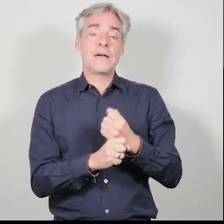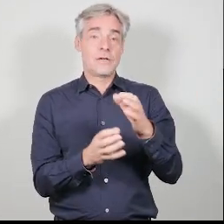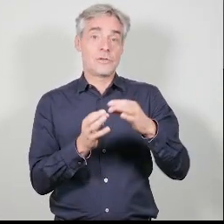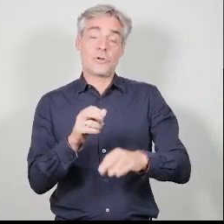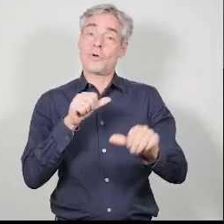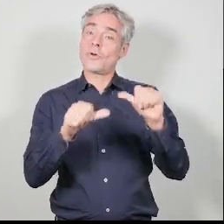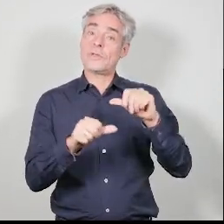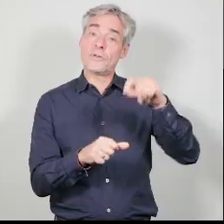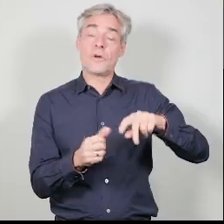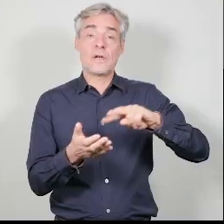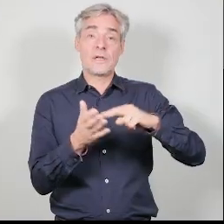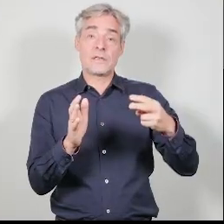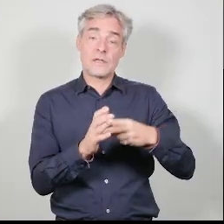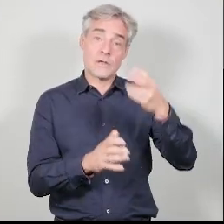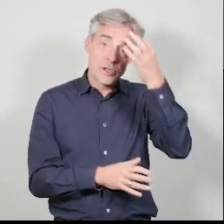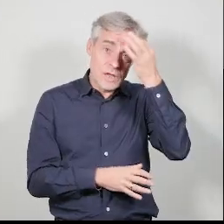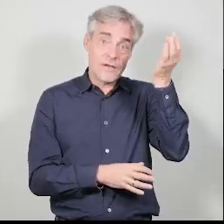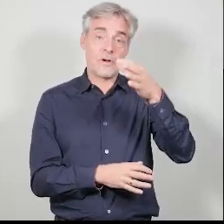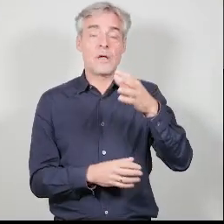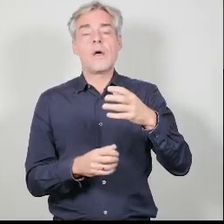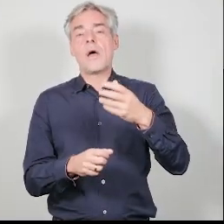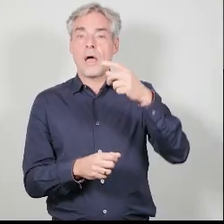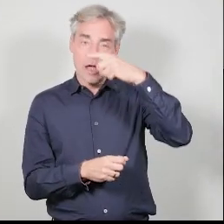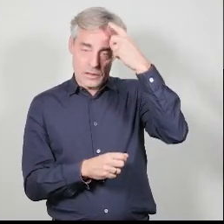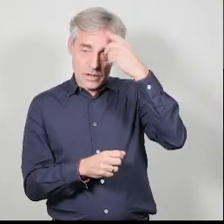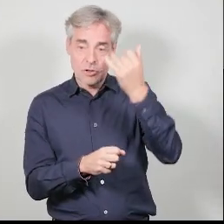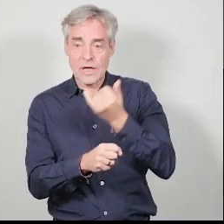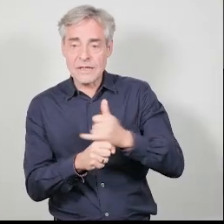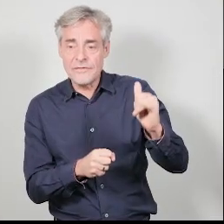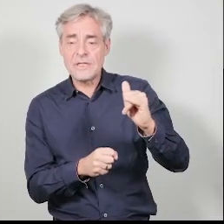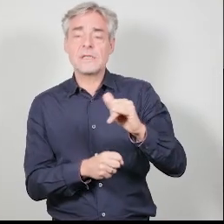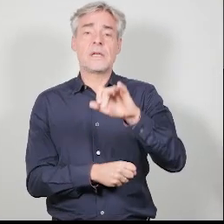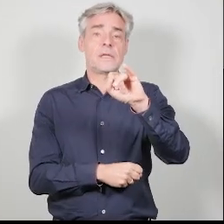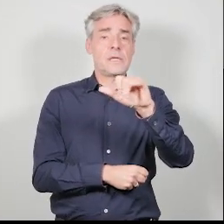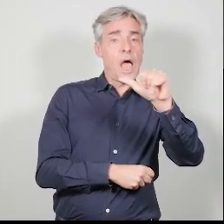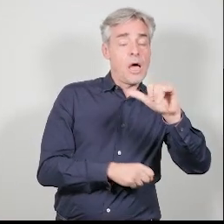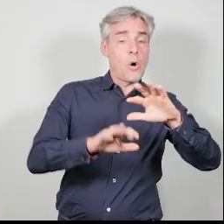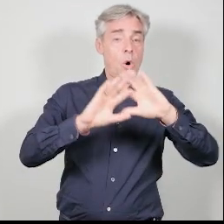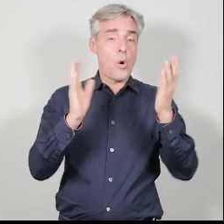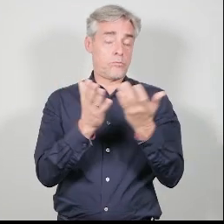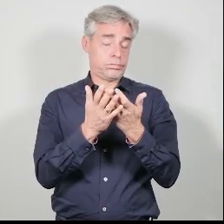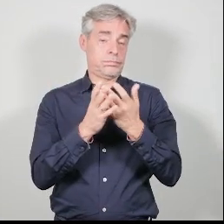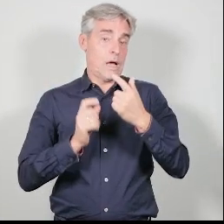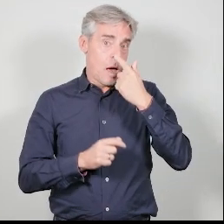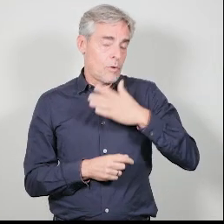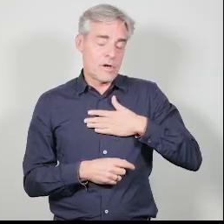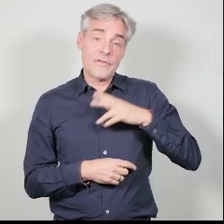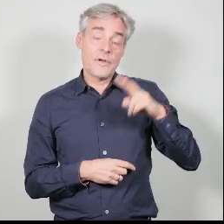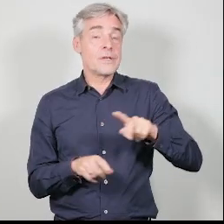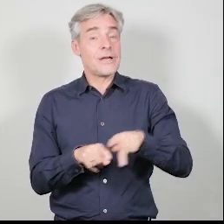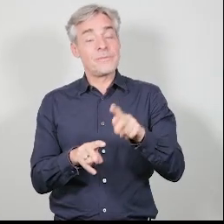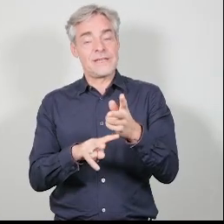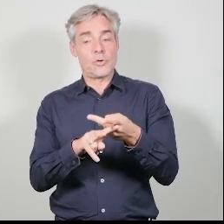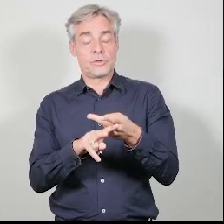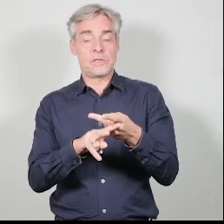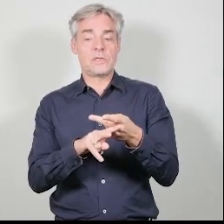à l'innovation technique, technologique. On parlera d'intelligence artificielle, on parlera d'autres thématiques. Je crois à nouveau que ce sont des outils. Ça ne peut pas